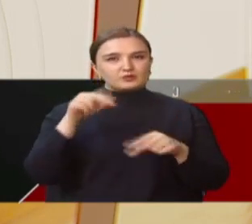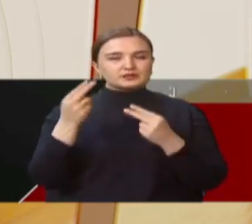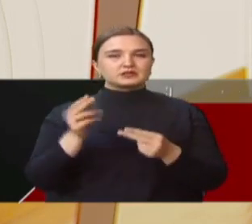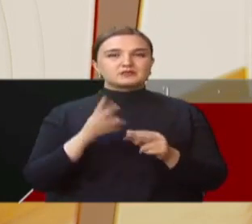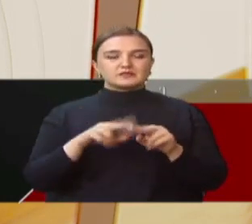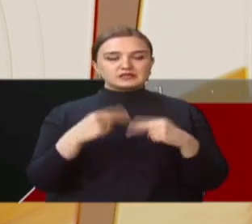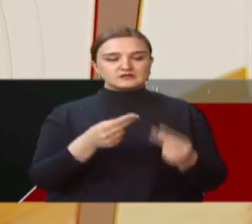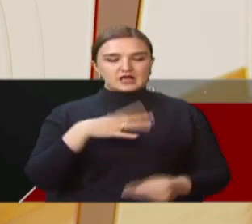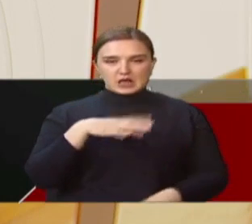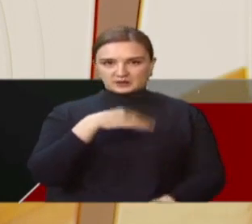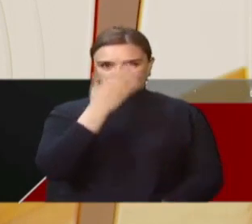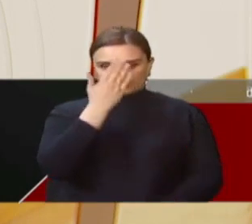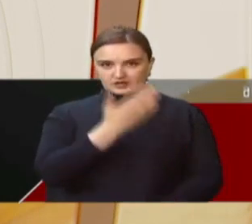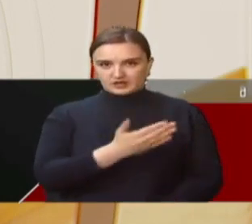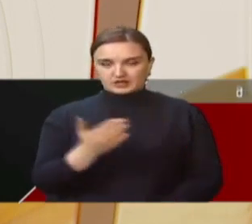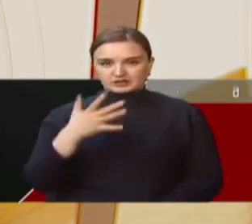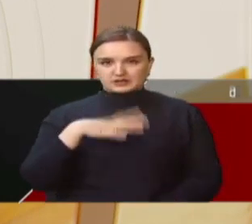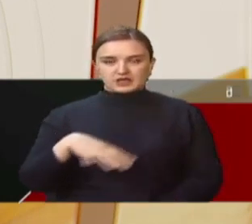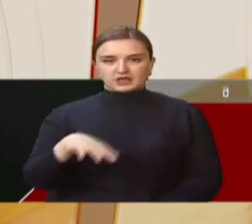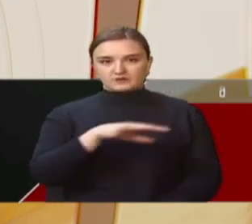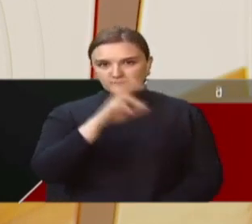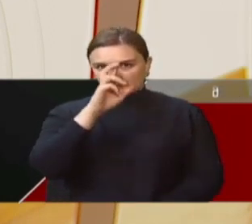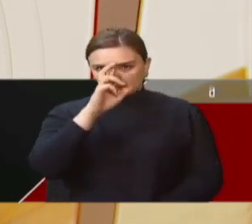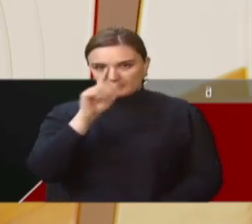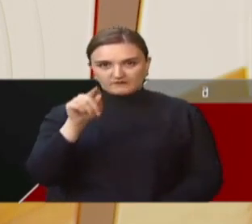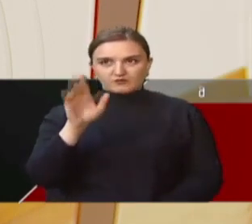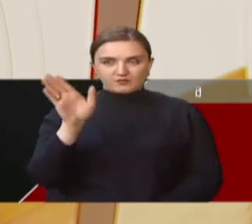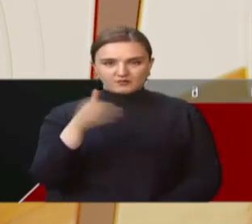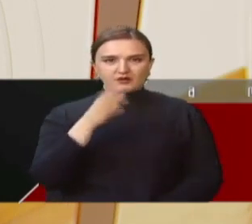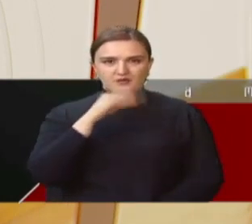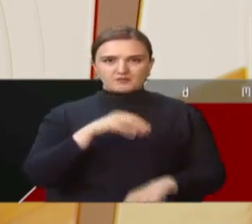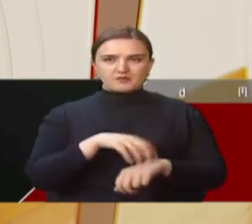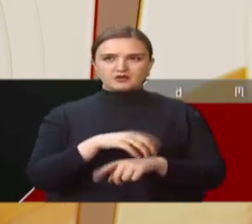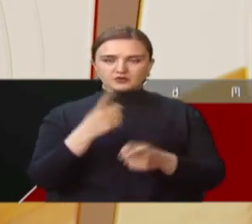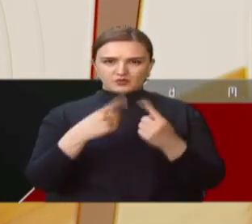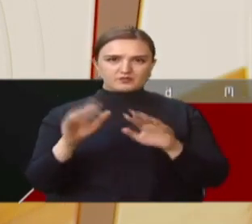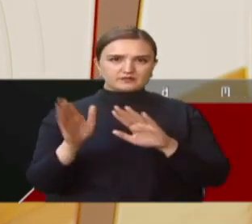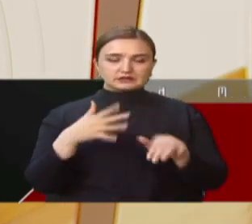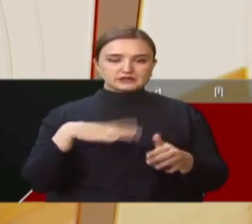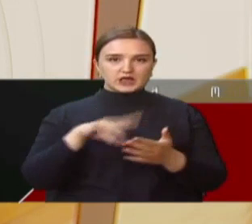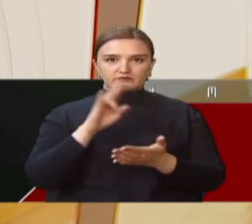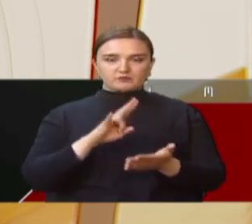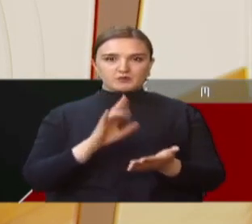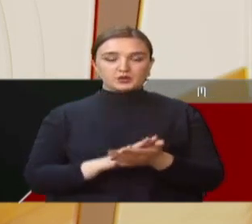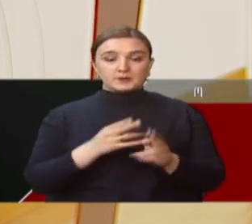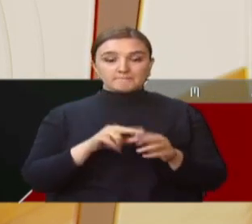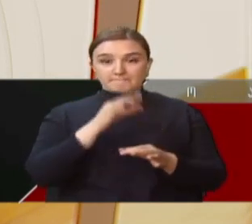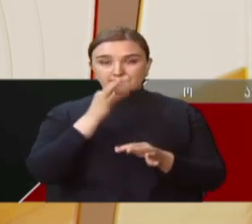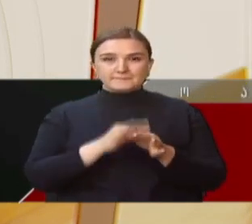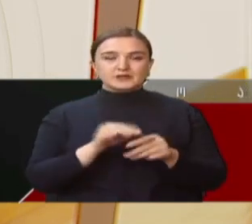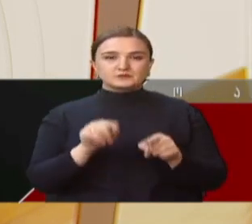ეს ეძლევა ქართულ ხალხს საქართველოს თავრობა წარმავალია პარტია წარმავალია საქართველო არის მარადიული აი ამ